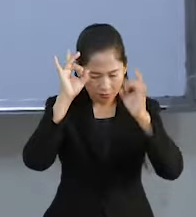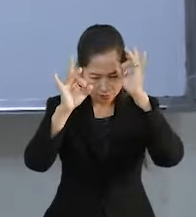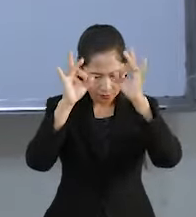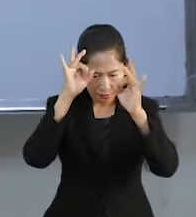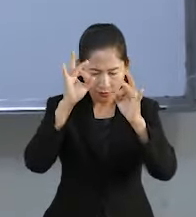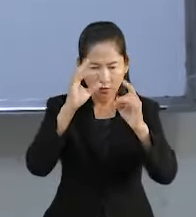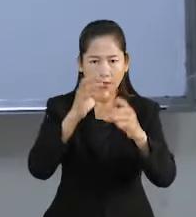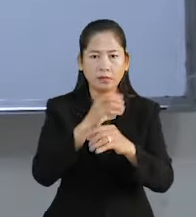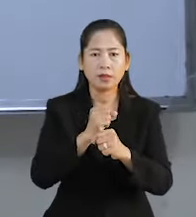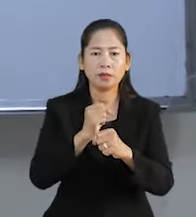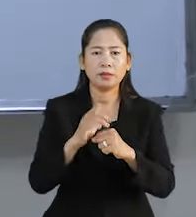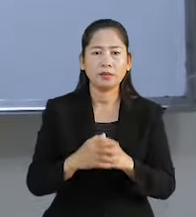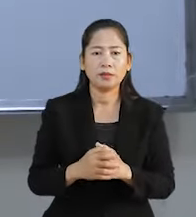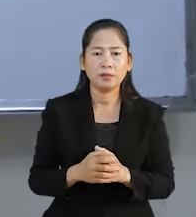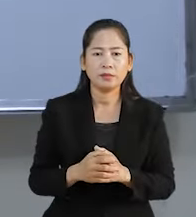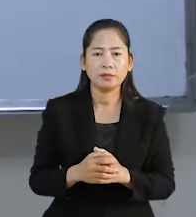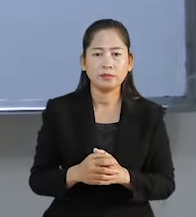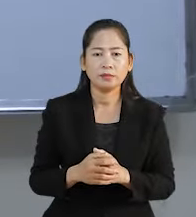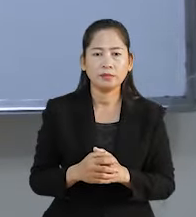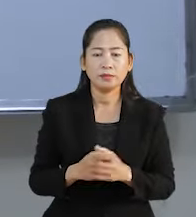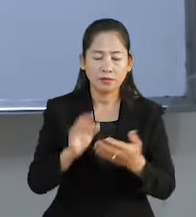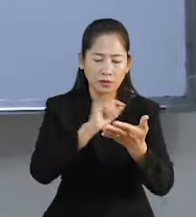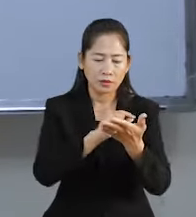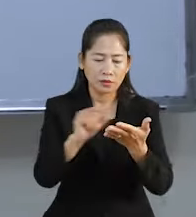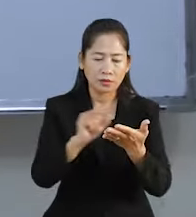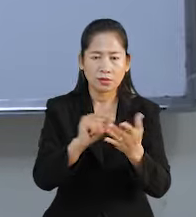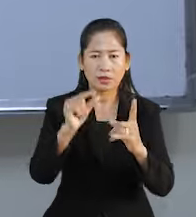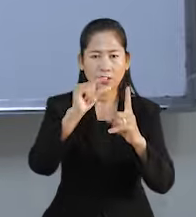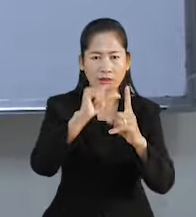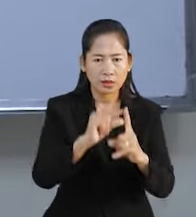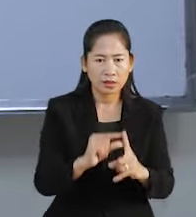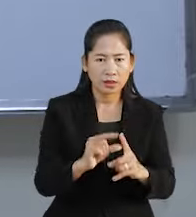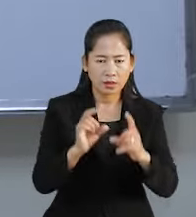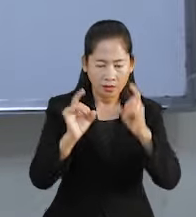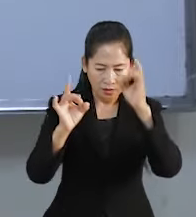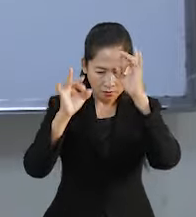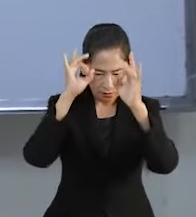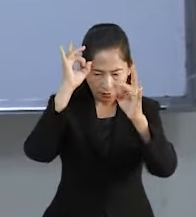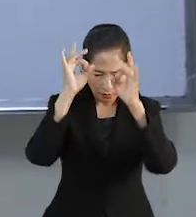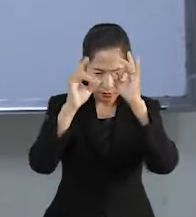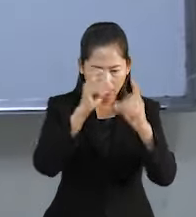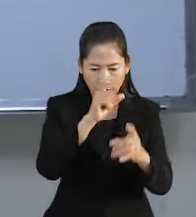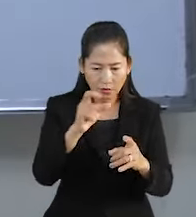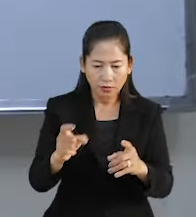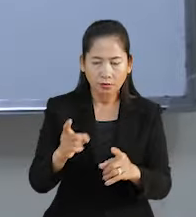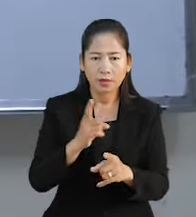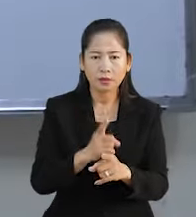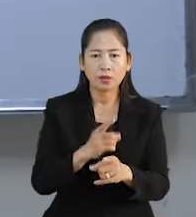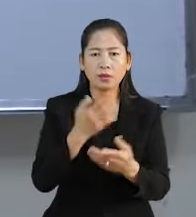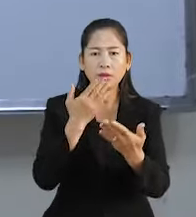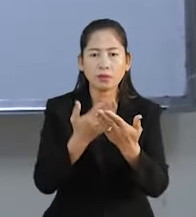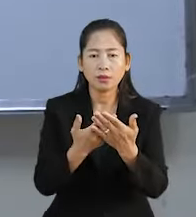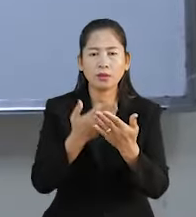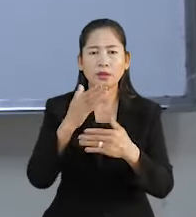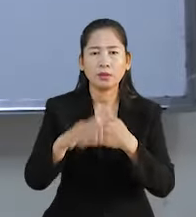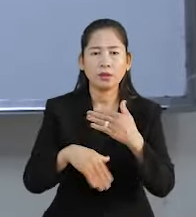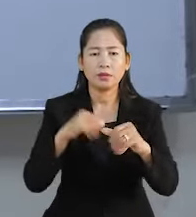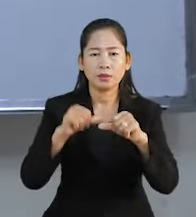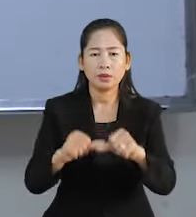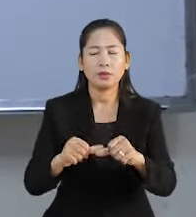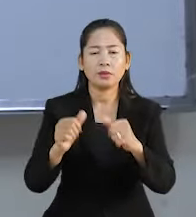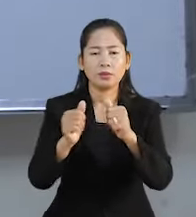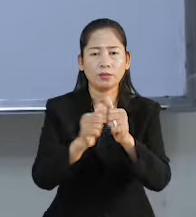បានដែរចាសរសេរកថាខណ្ឌបរណីអំពីមនុស្សបានដល់ត្រឹមត្រូវចាអរគុណទាំងអស់គ្នាសូមបន្ត